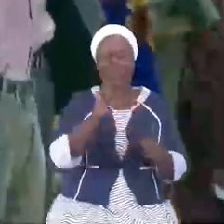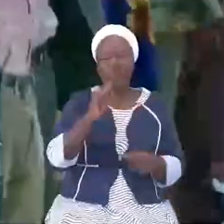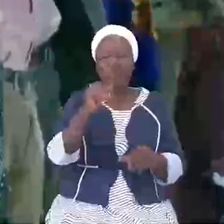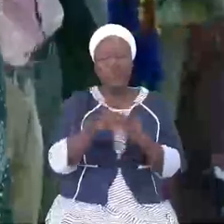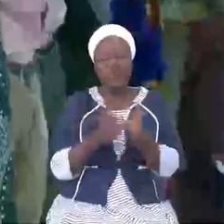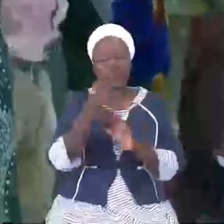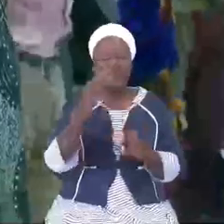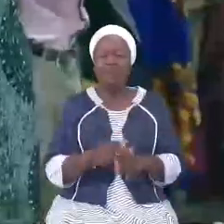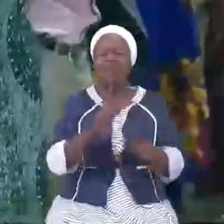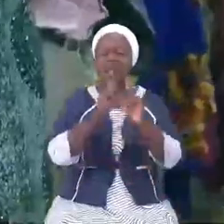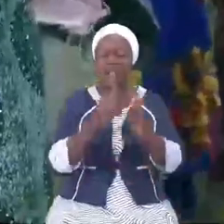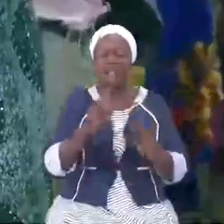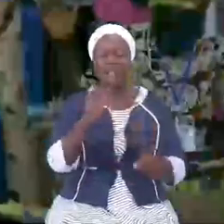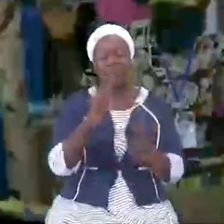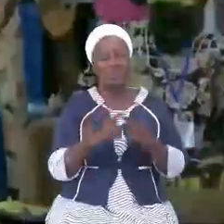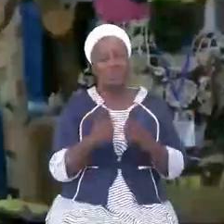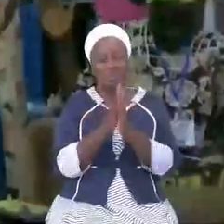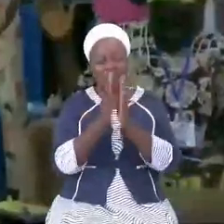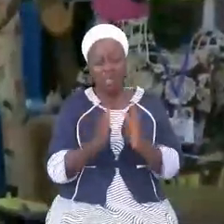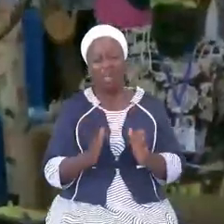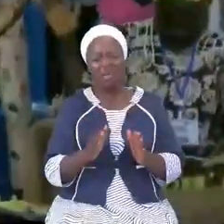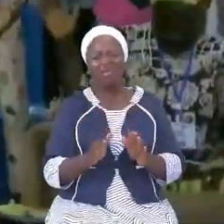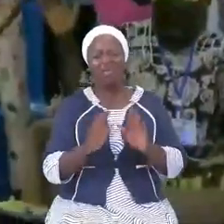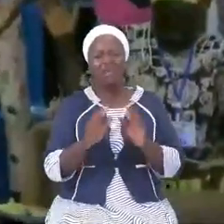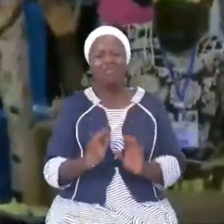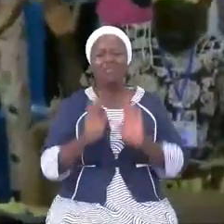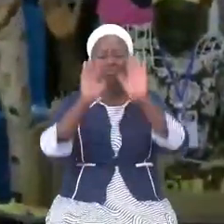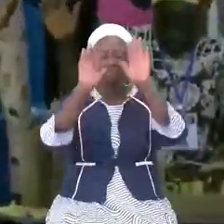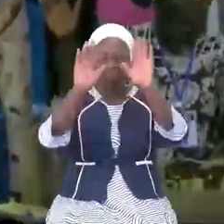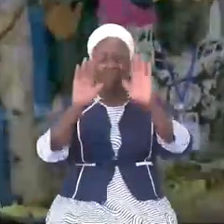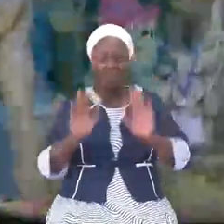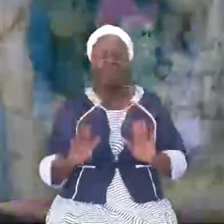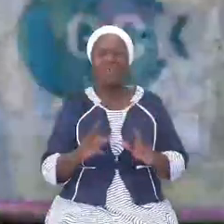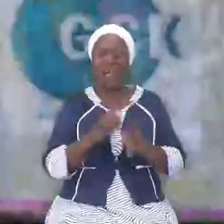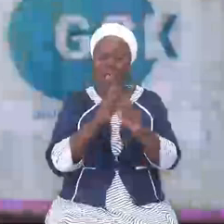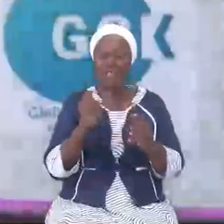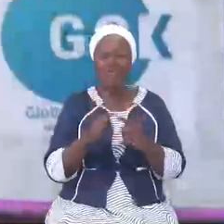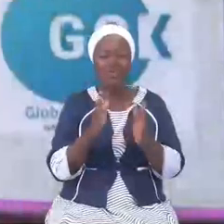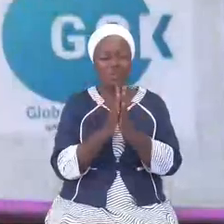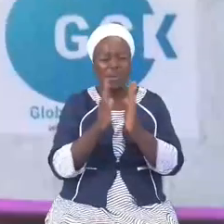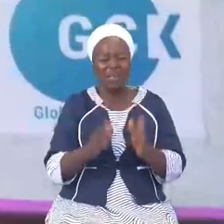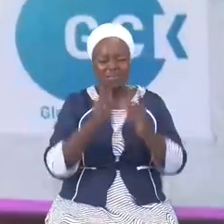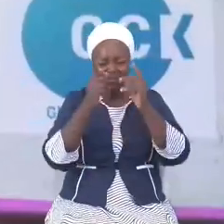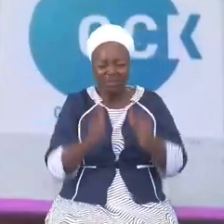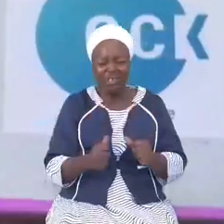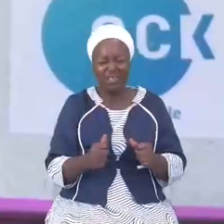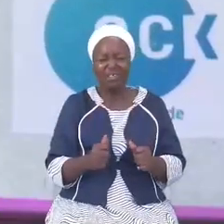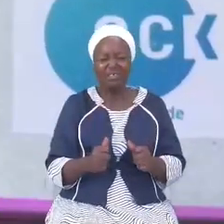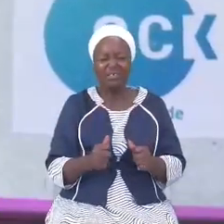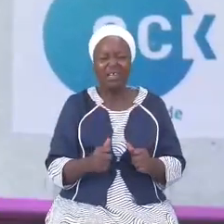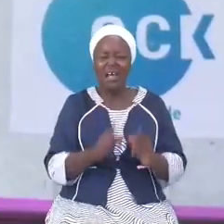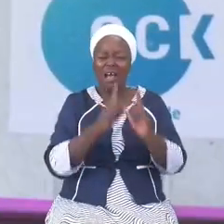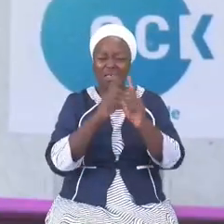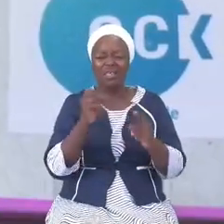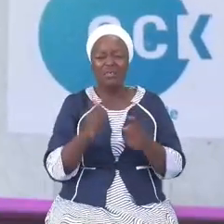Exaucement aux prières. Exaucement miraculeux aux prières. Exaucement instantané, spontané aux